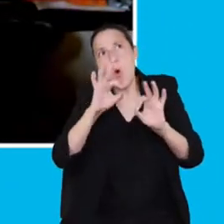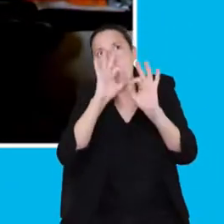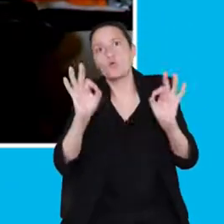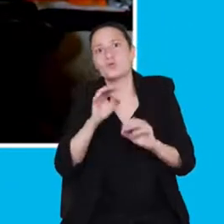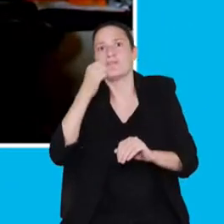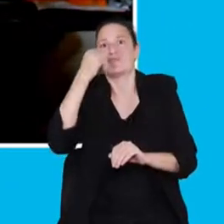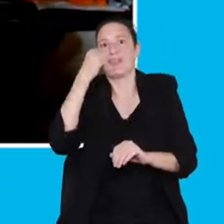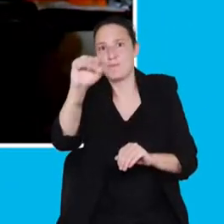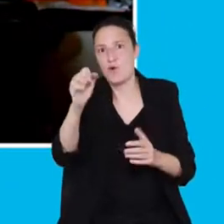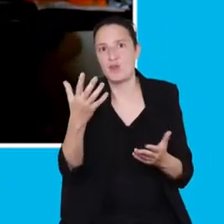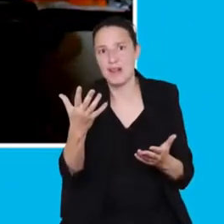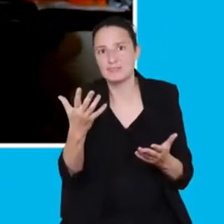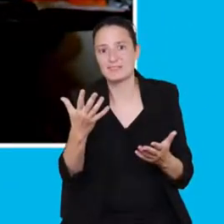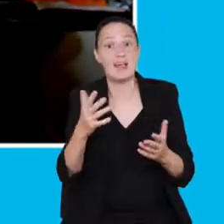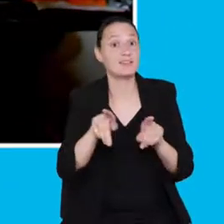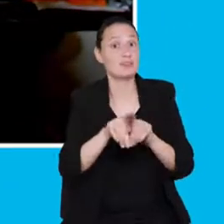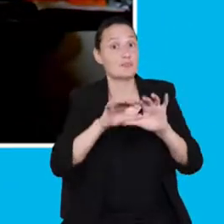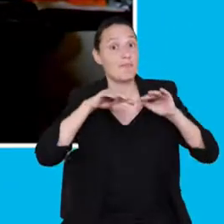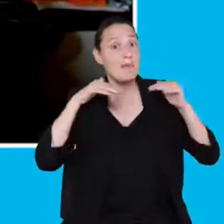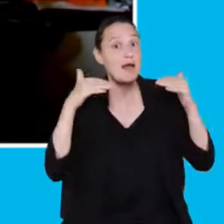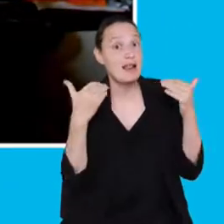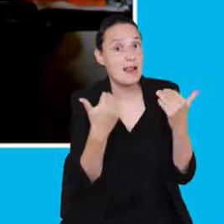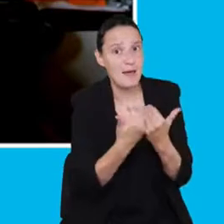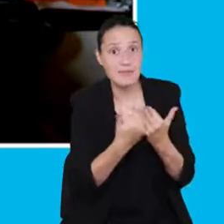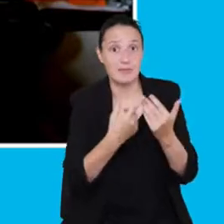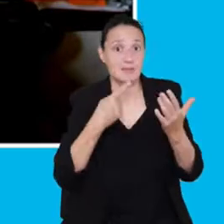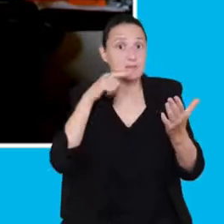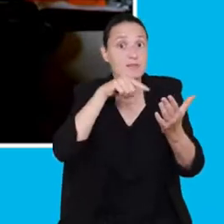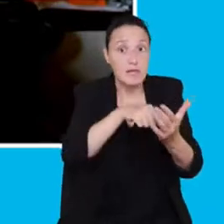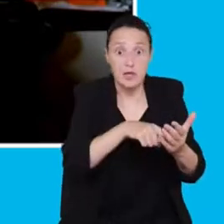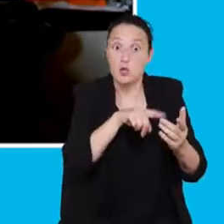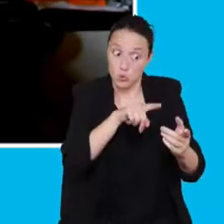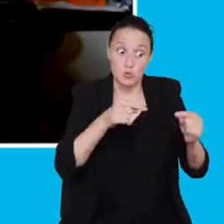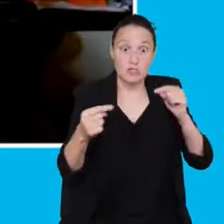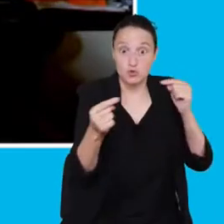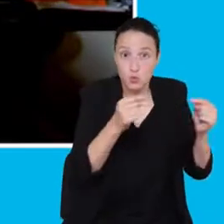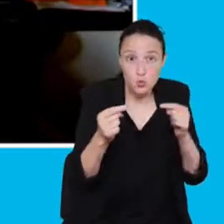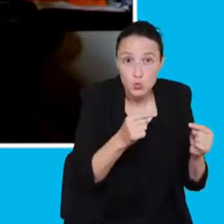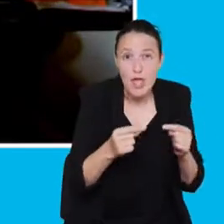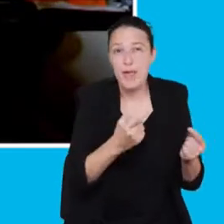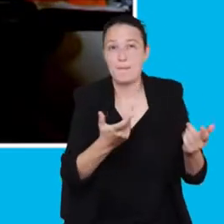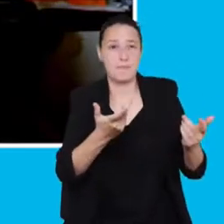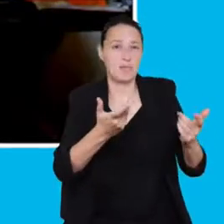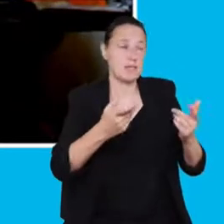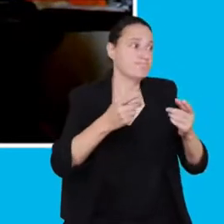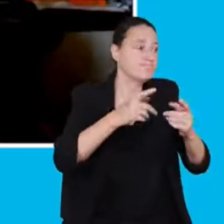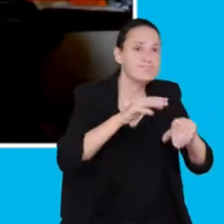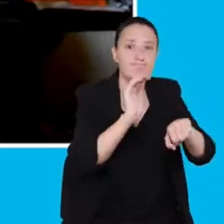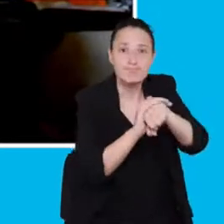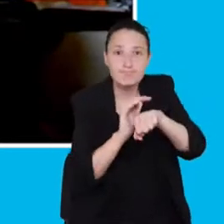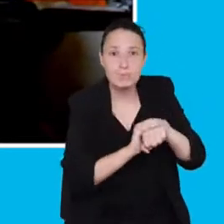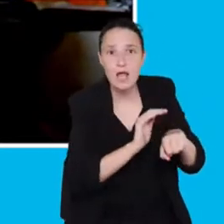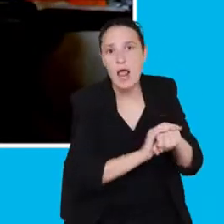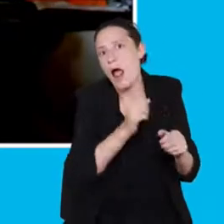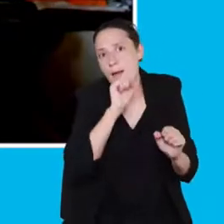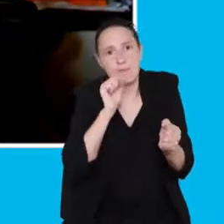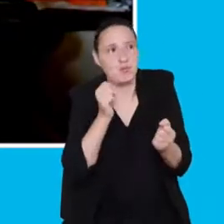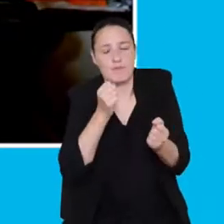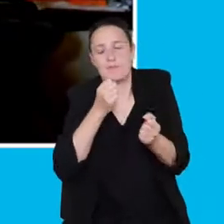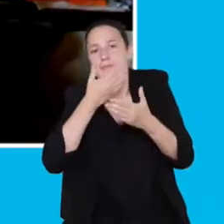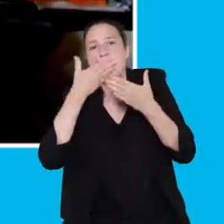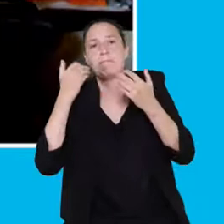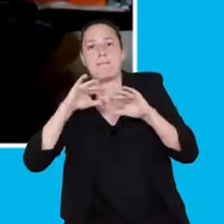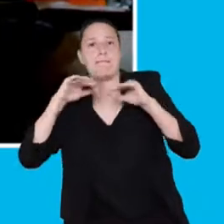demokracji, stosunek do funkcji parlamentu, czy on jest miejscem dyskusji, zawierania różnych kompromisów, czy w ogóle nie ma parlamentu